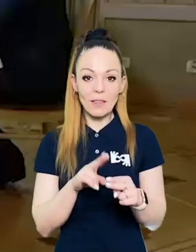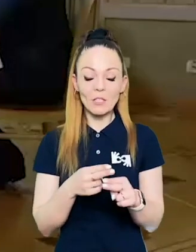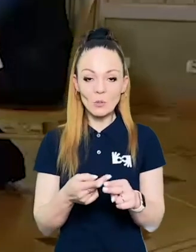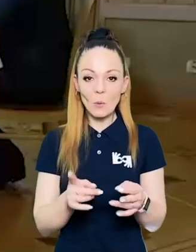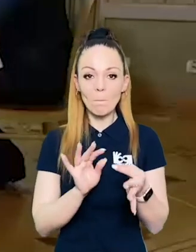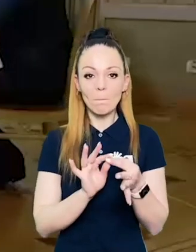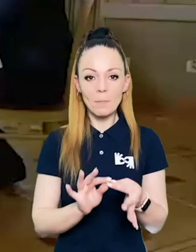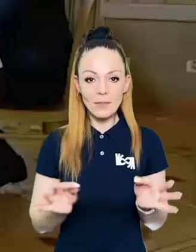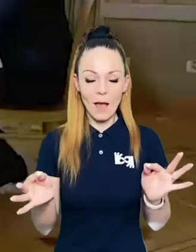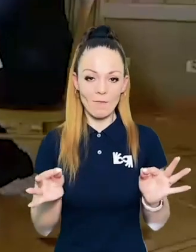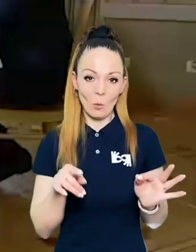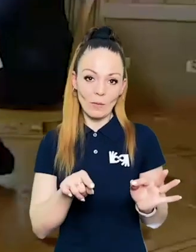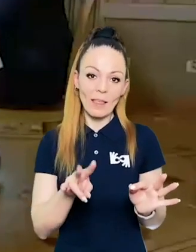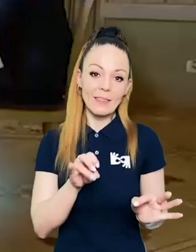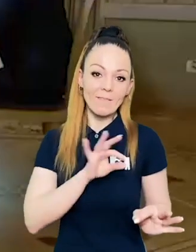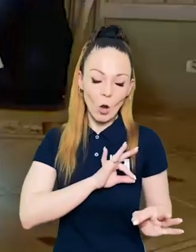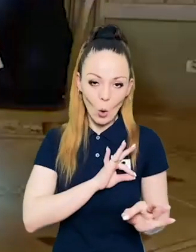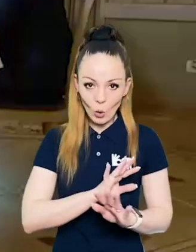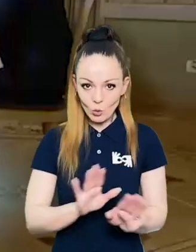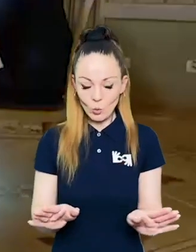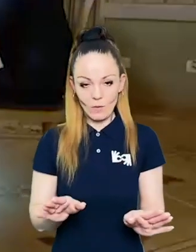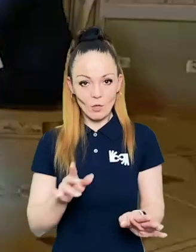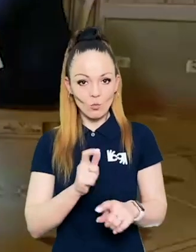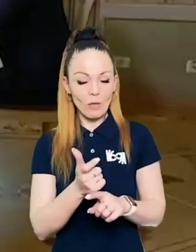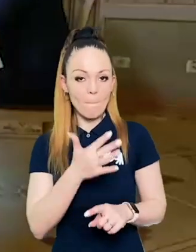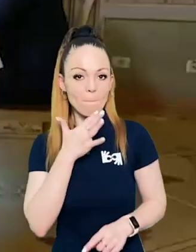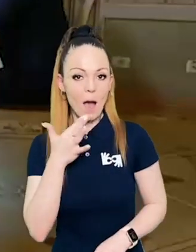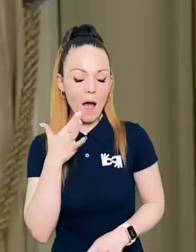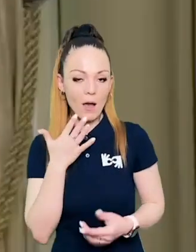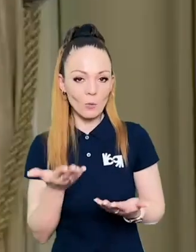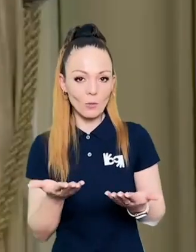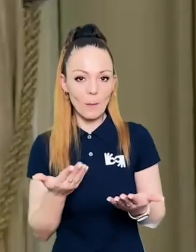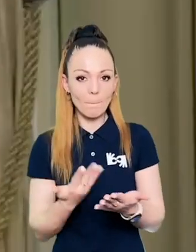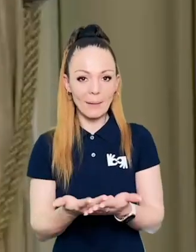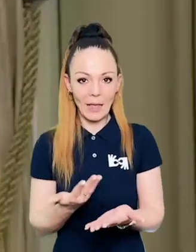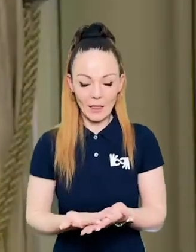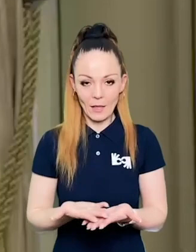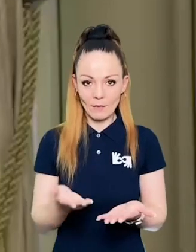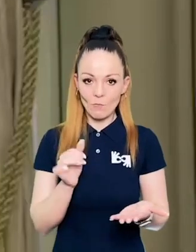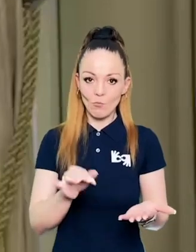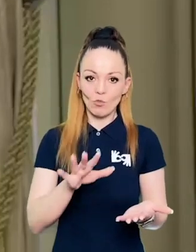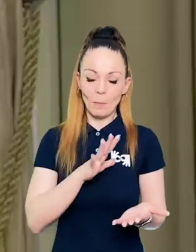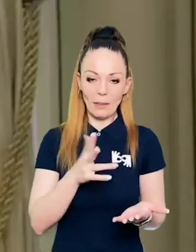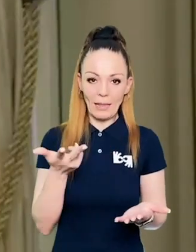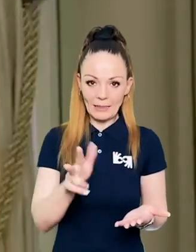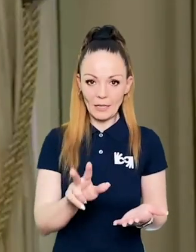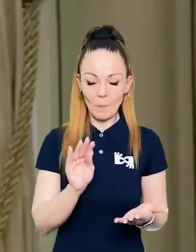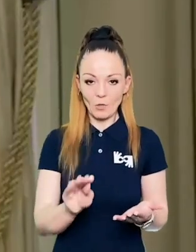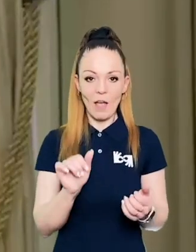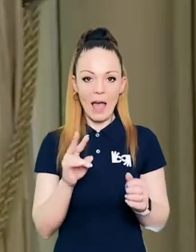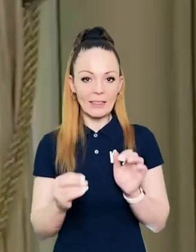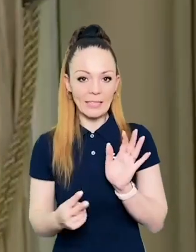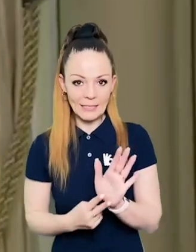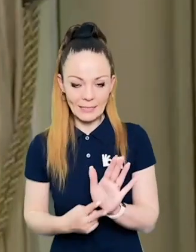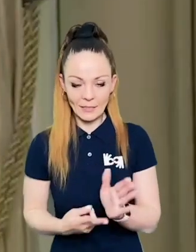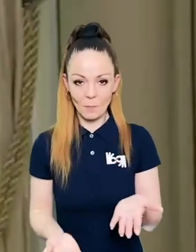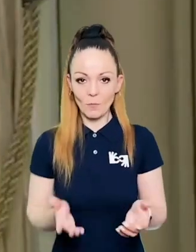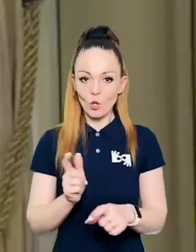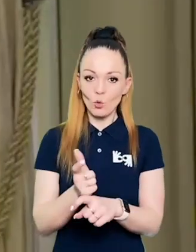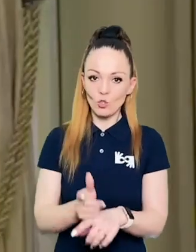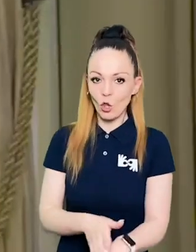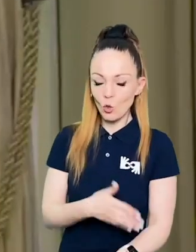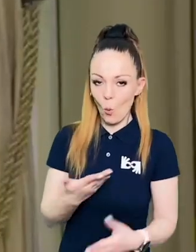Можна було цю метафору тут не використовувати. Занадто багато прикладів. Можна було 3 поставити, а не